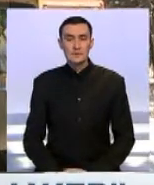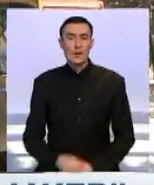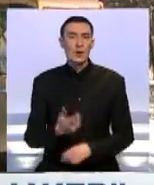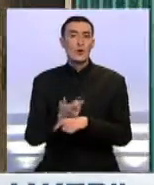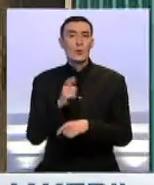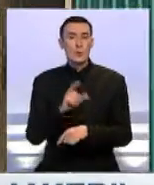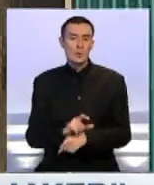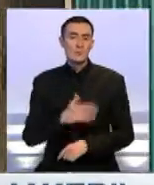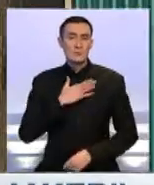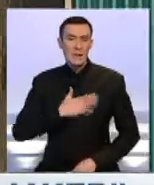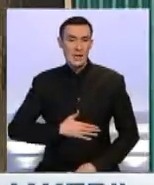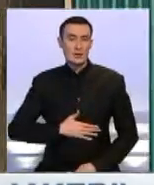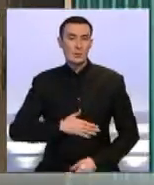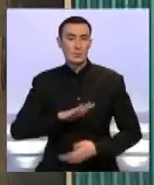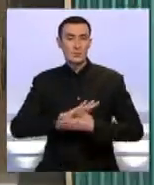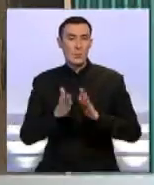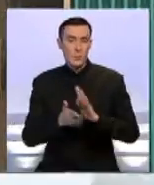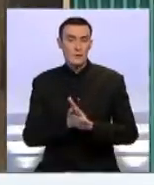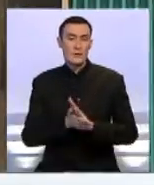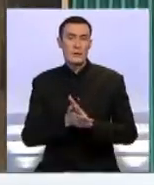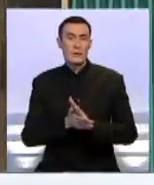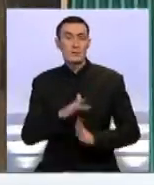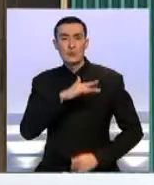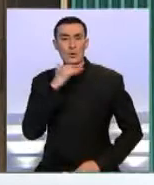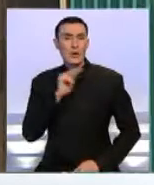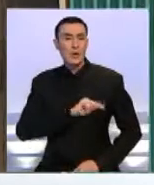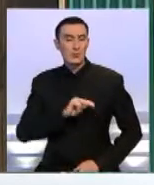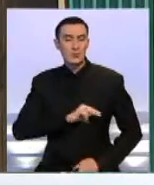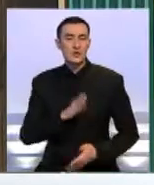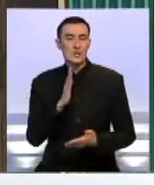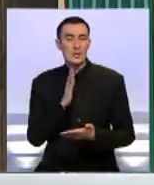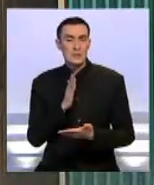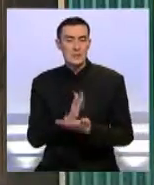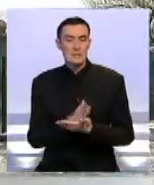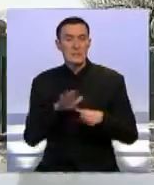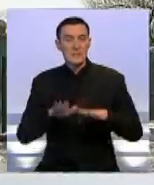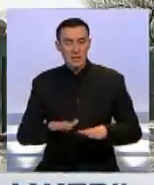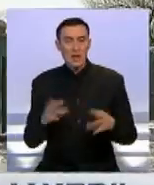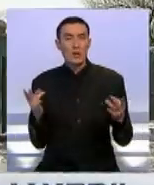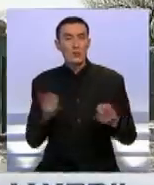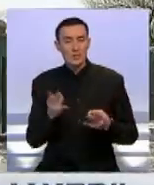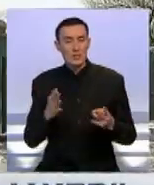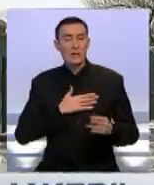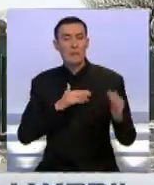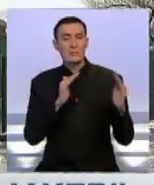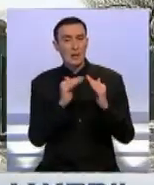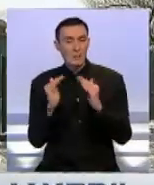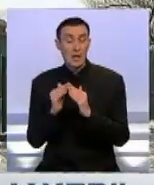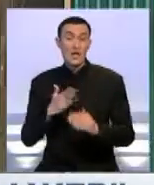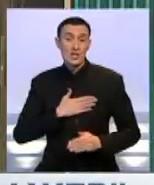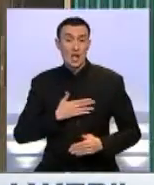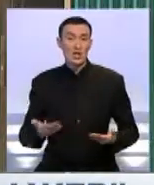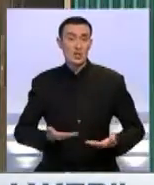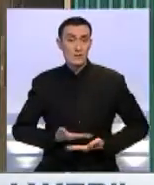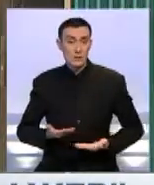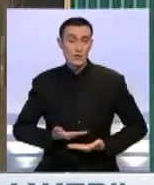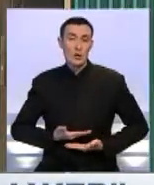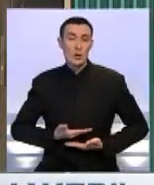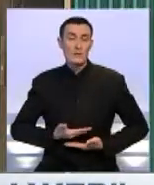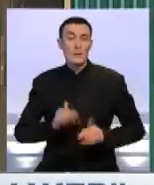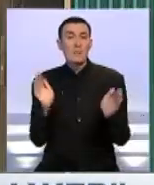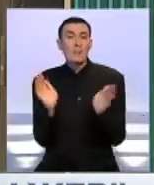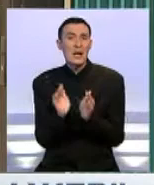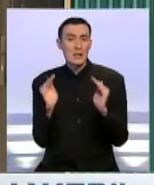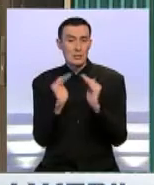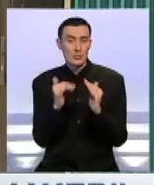Очень приятные условия создаются, много рабочих мест, поэтому нужны как бы дома. Я живу как в небольшом